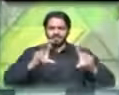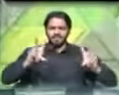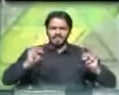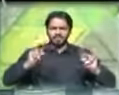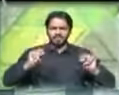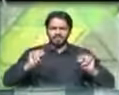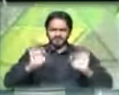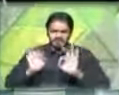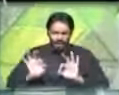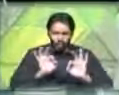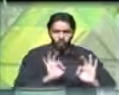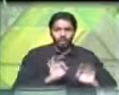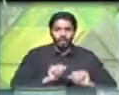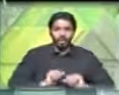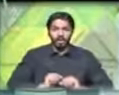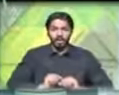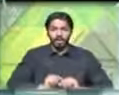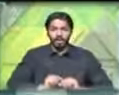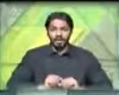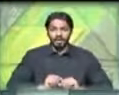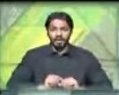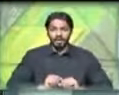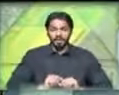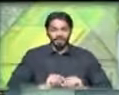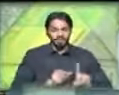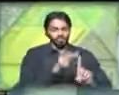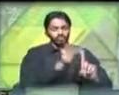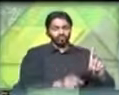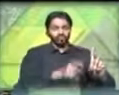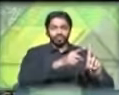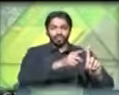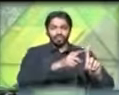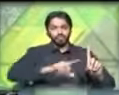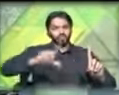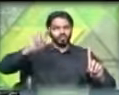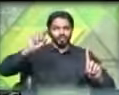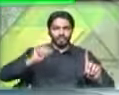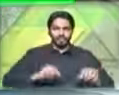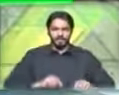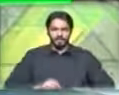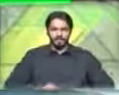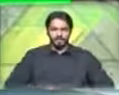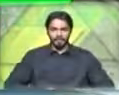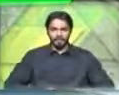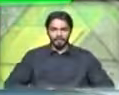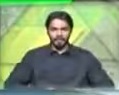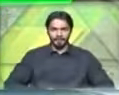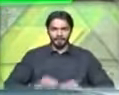الفهم من أعظم نعم الله على العبد. هو